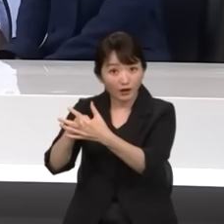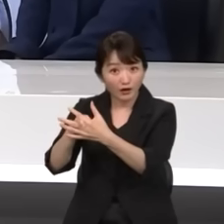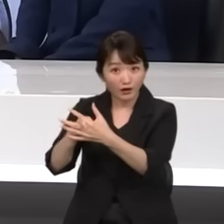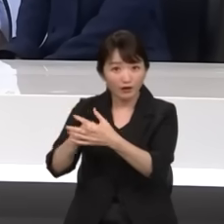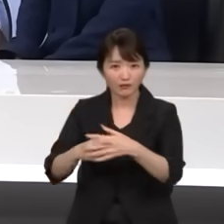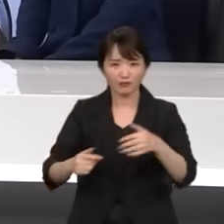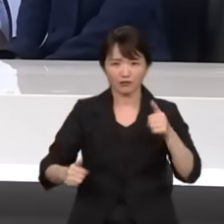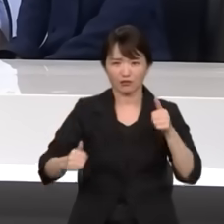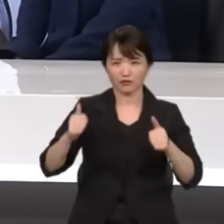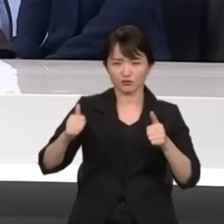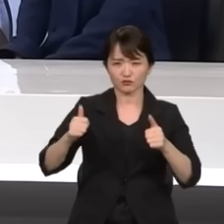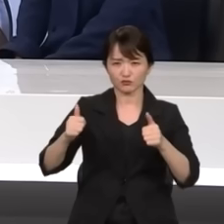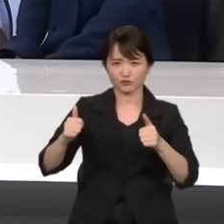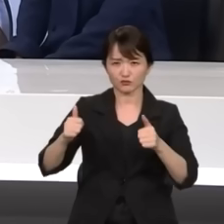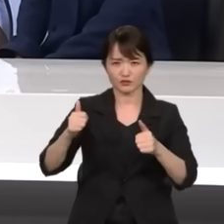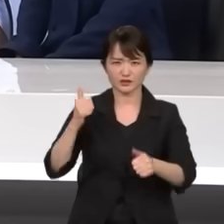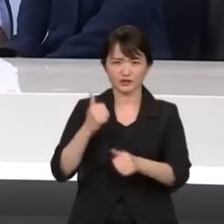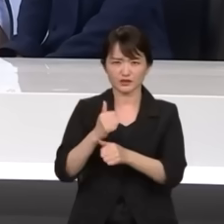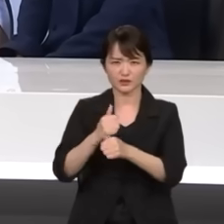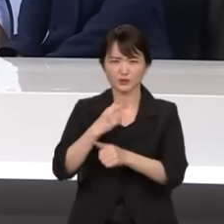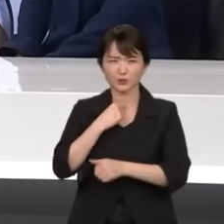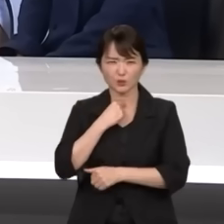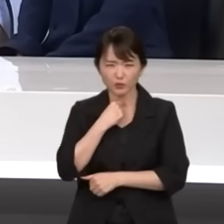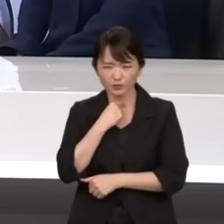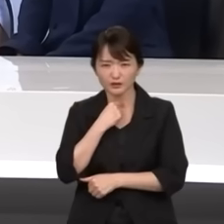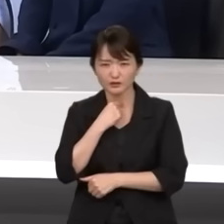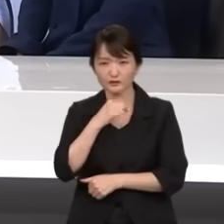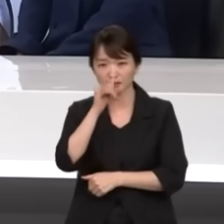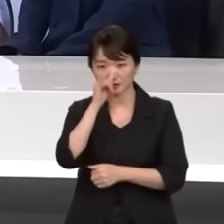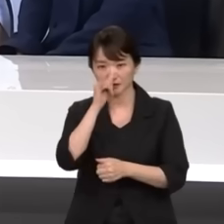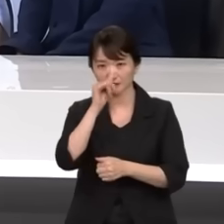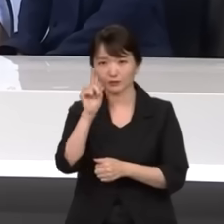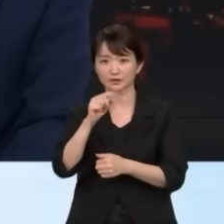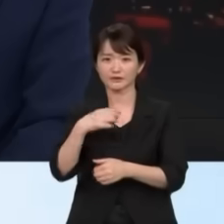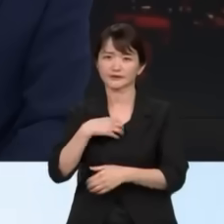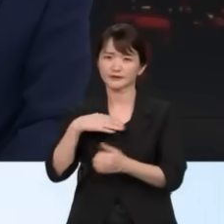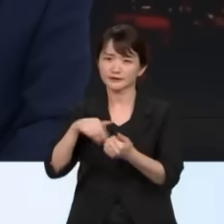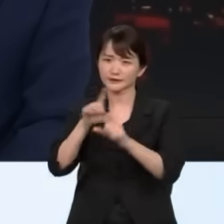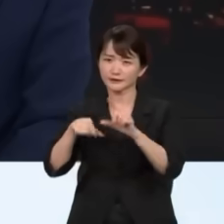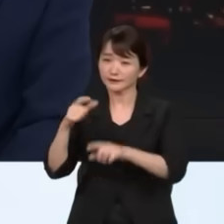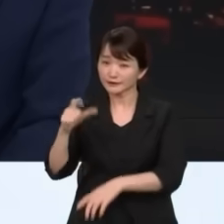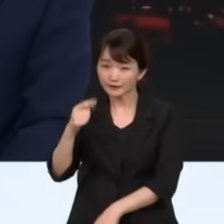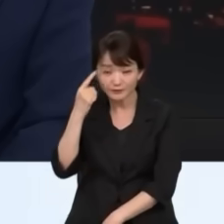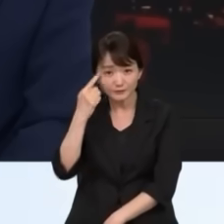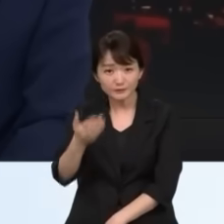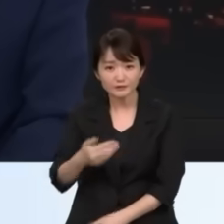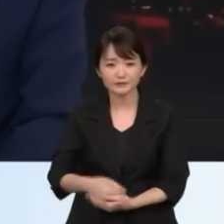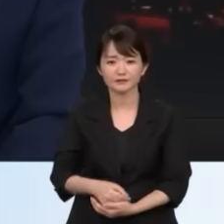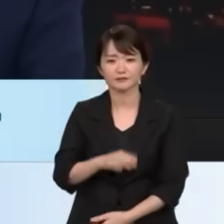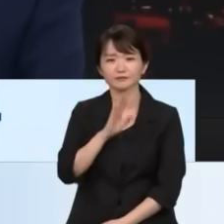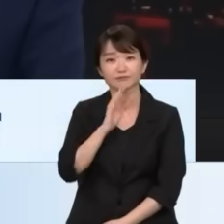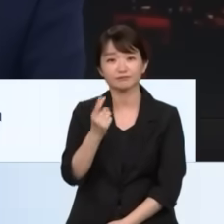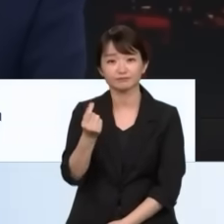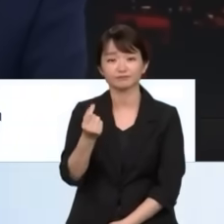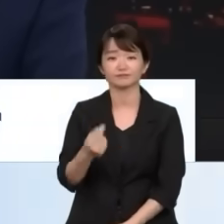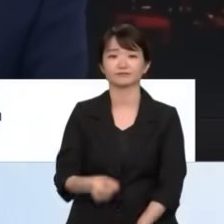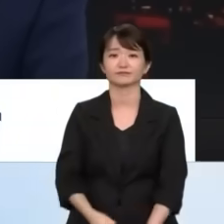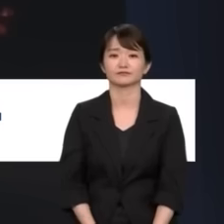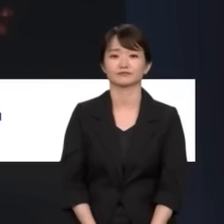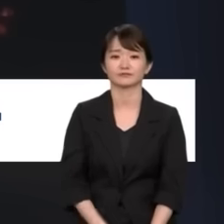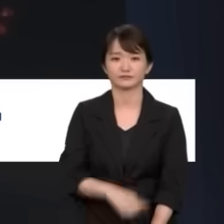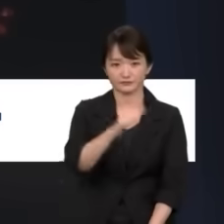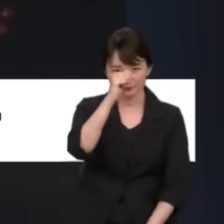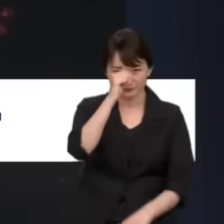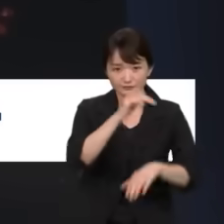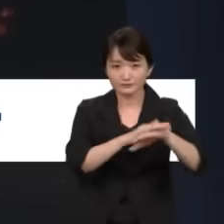기질이 있달까요 그러니까 위기 상황에서 좀 더 강한 편입니까네 그런 편인 거 같고요